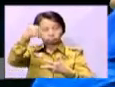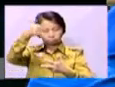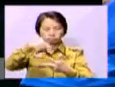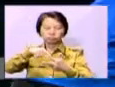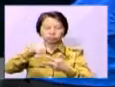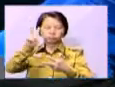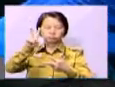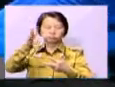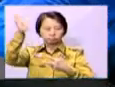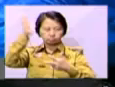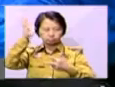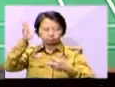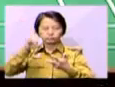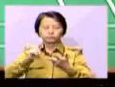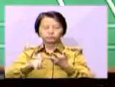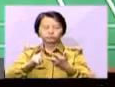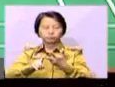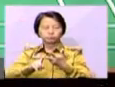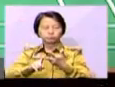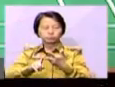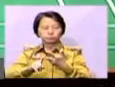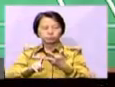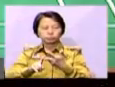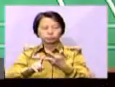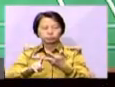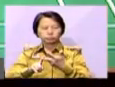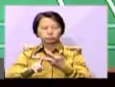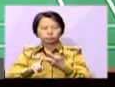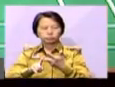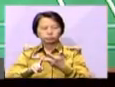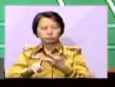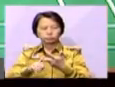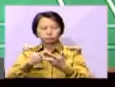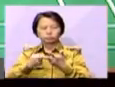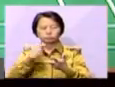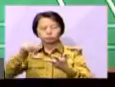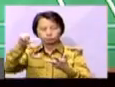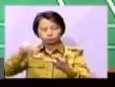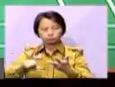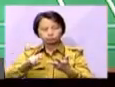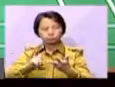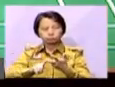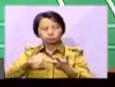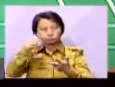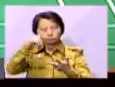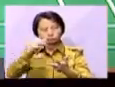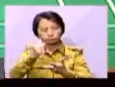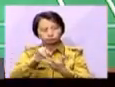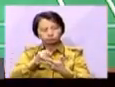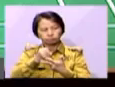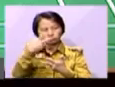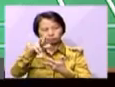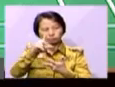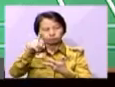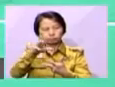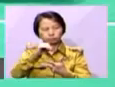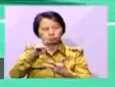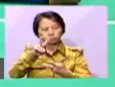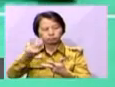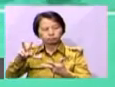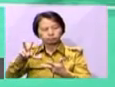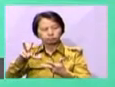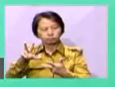Dekapol Pawarankroh dan Saspiri Teratanachai dalam kekalahan straight set 15-21 dan